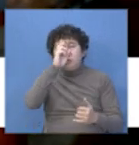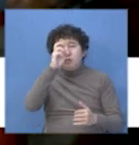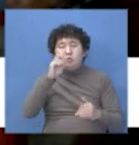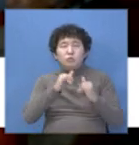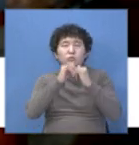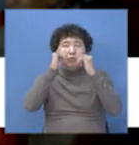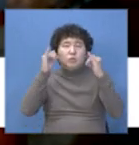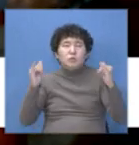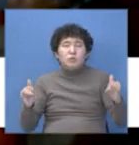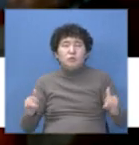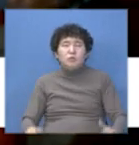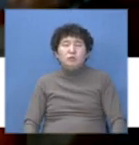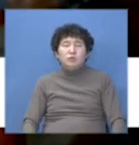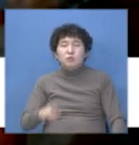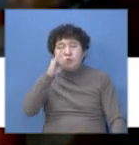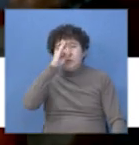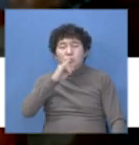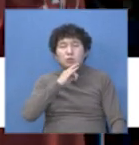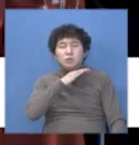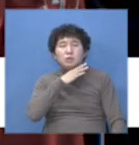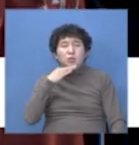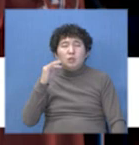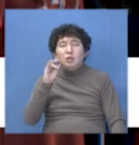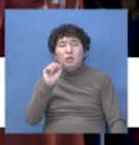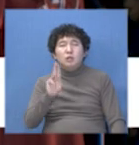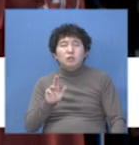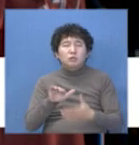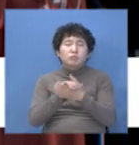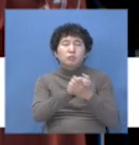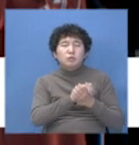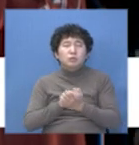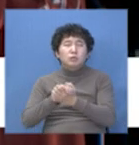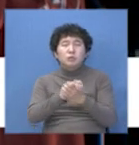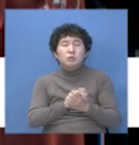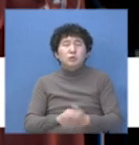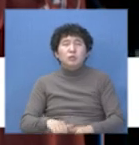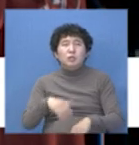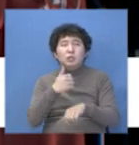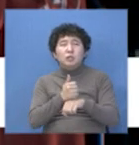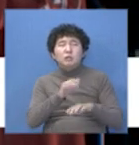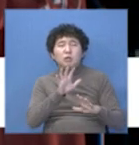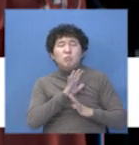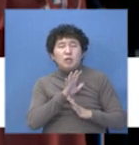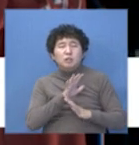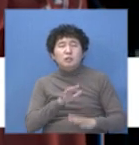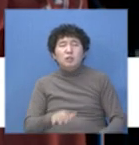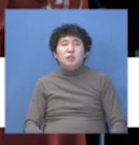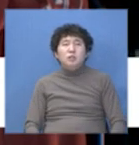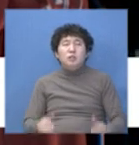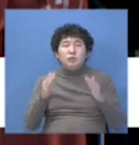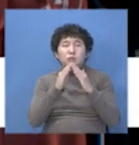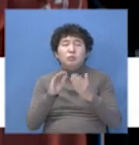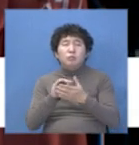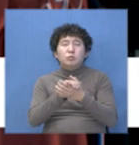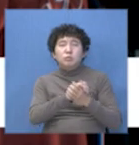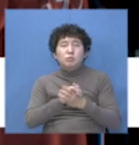ілгері басып келеді. Қазақстанның көп ұлтты халқының татулығы, ынтымағы, бейбітшілігі елдің ең басты байлығы. Биыл облыстық достық үйі